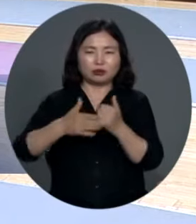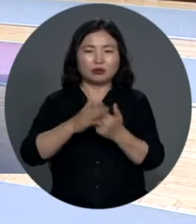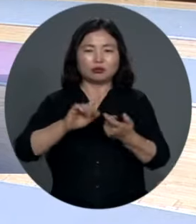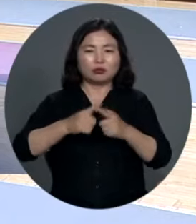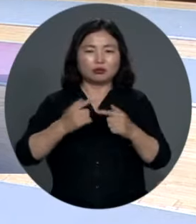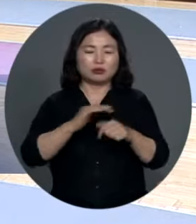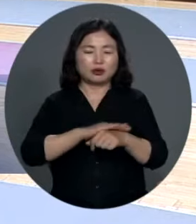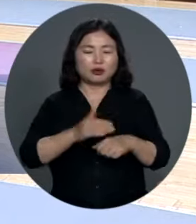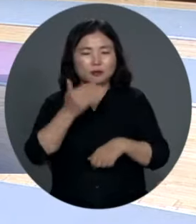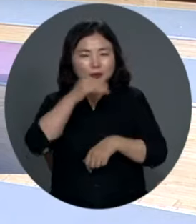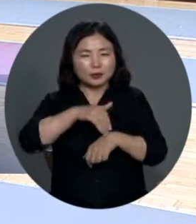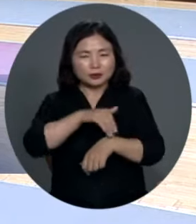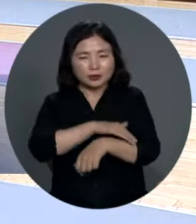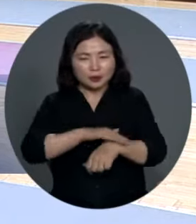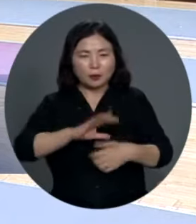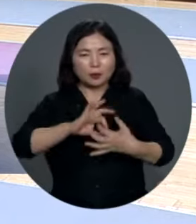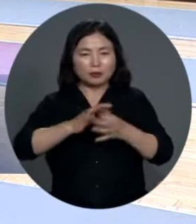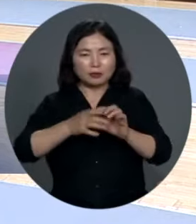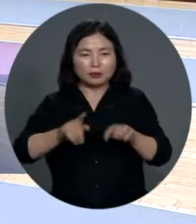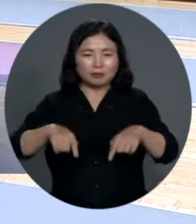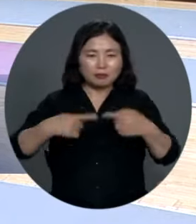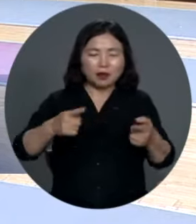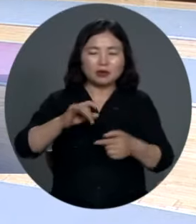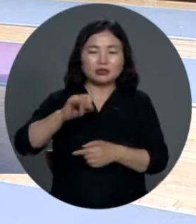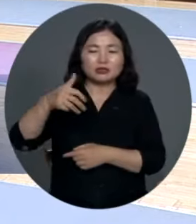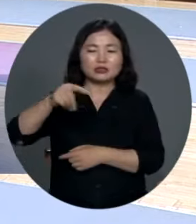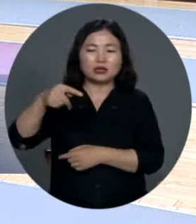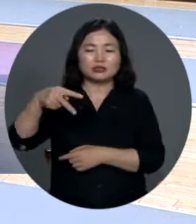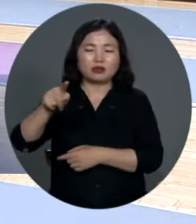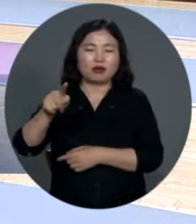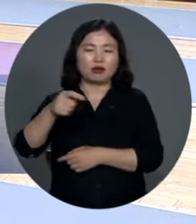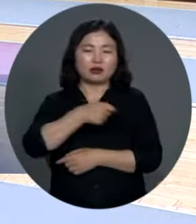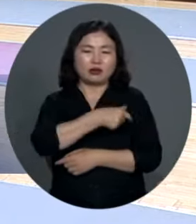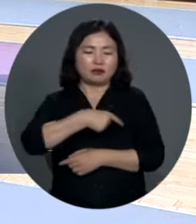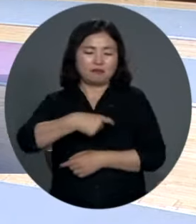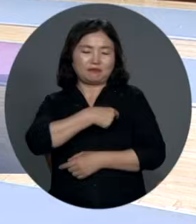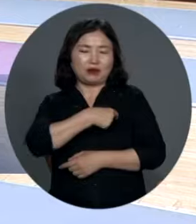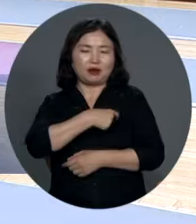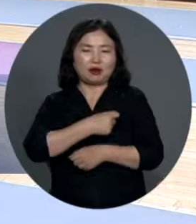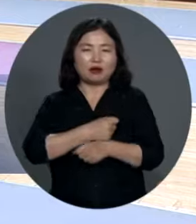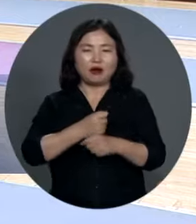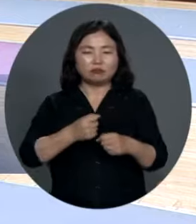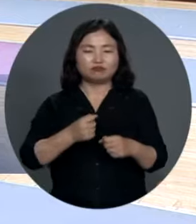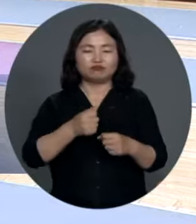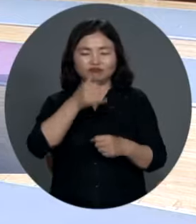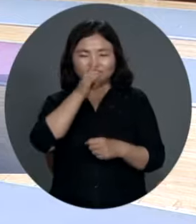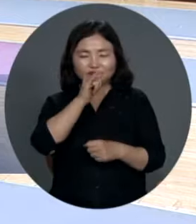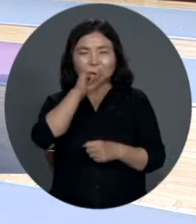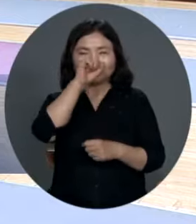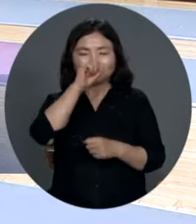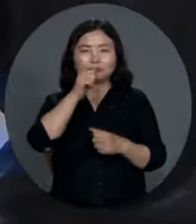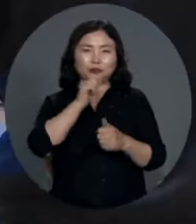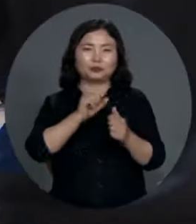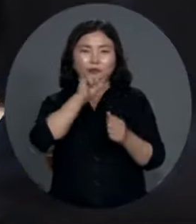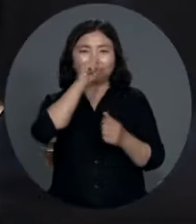커가지고 올림픽 나가서 이찬서가 제 이름이 박혀있을 그렇게 되면 좋을 것